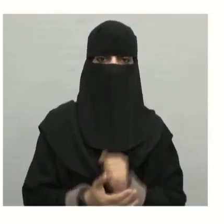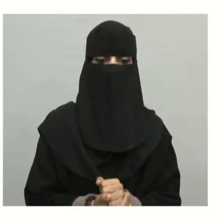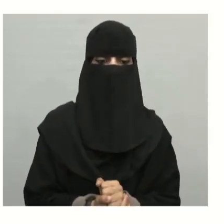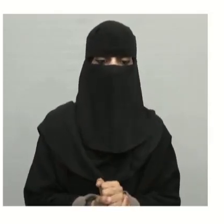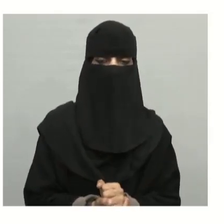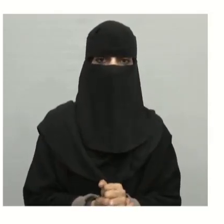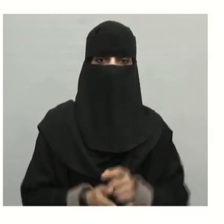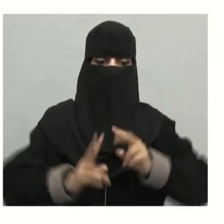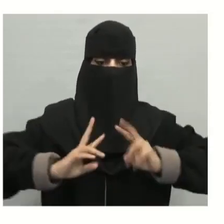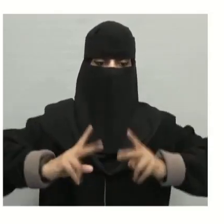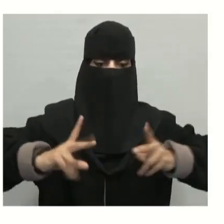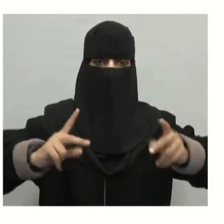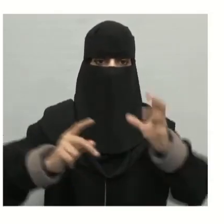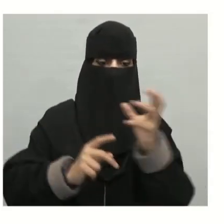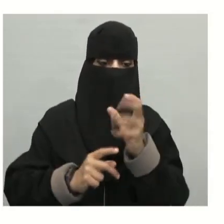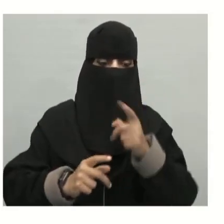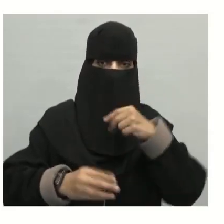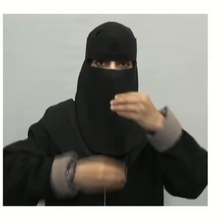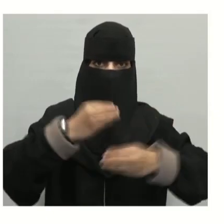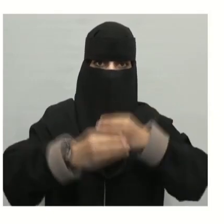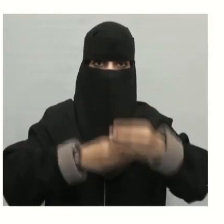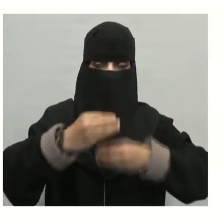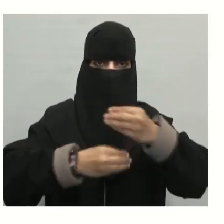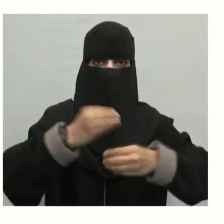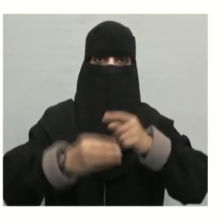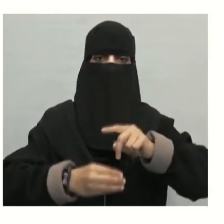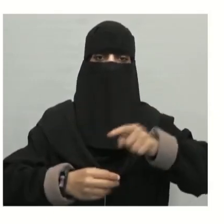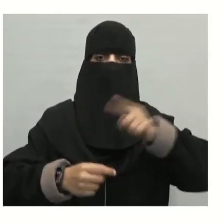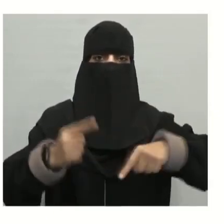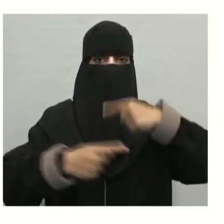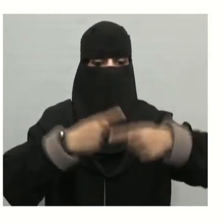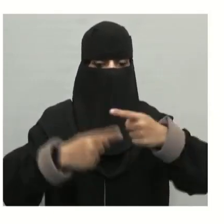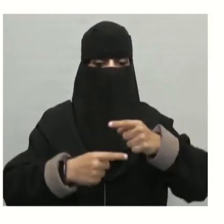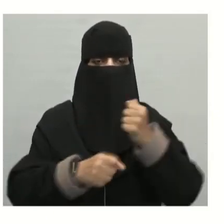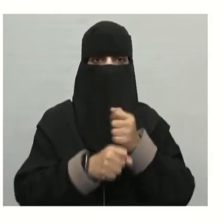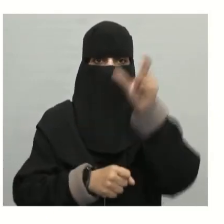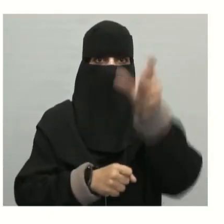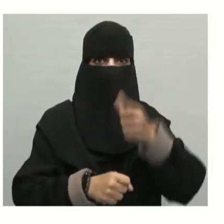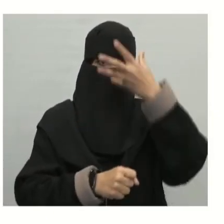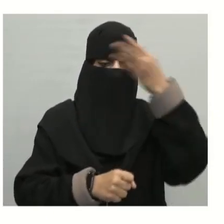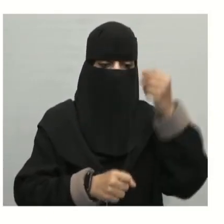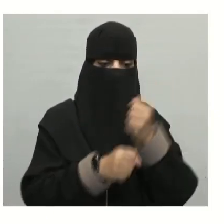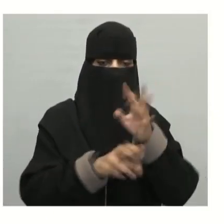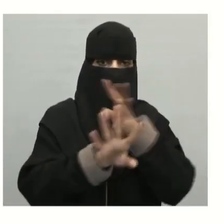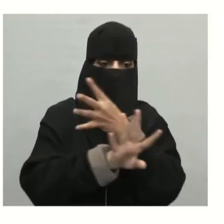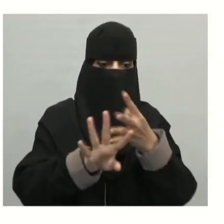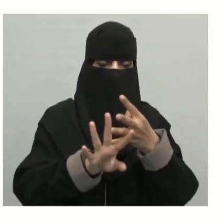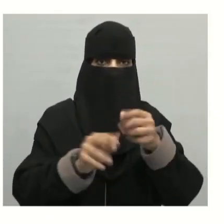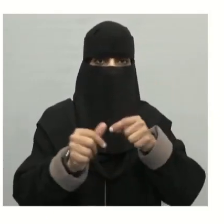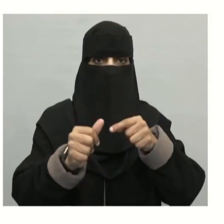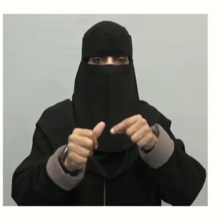تتغير الصخور من نوع الى اخر باستمرار قام العلماء بعمل نموذج يدعى دوره